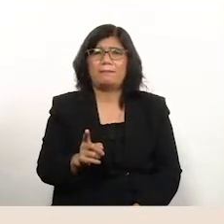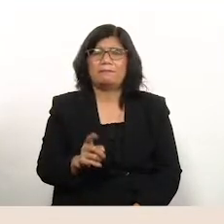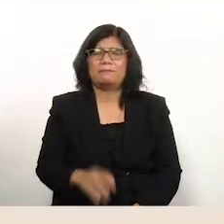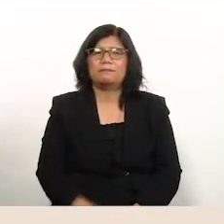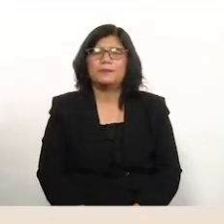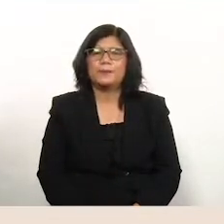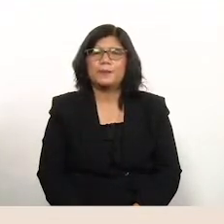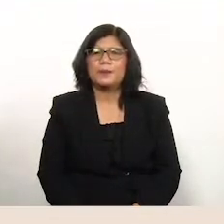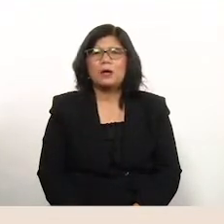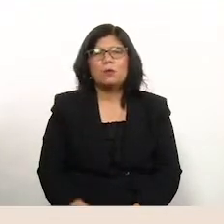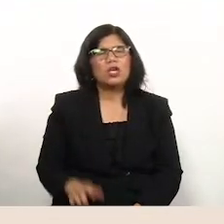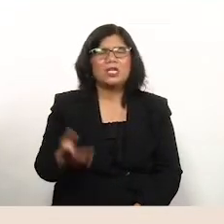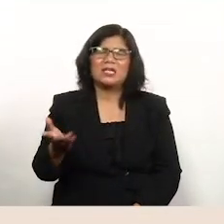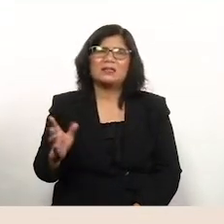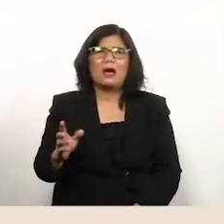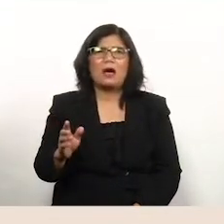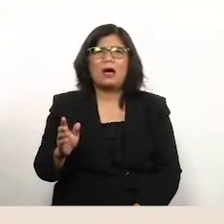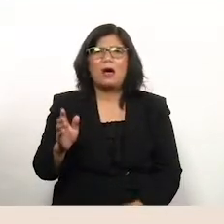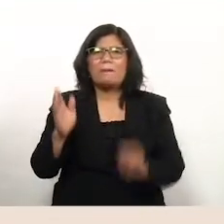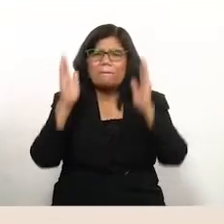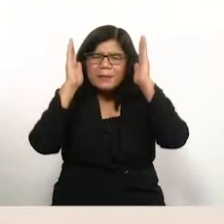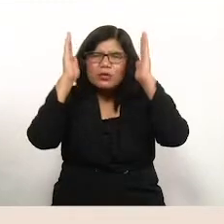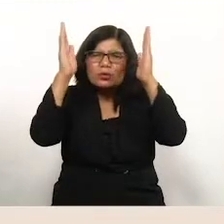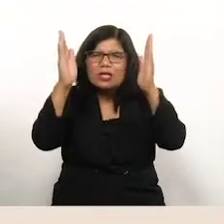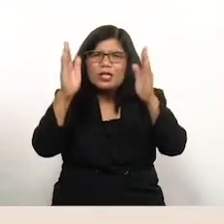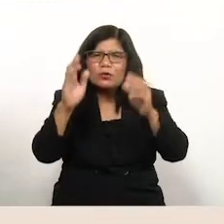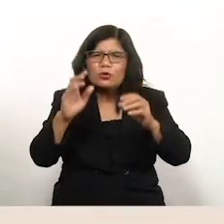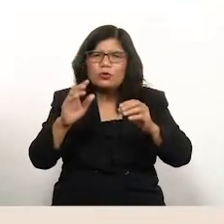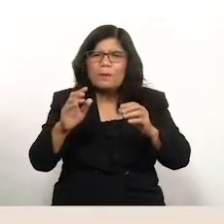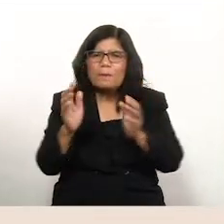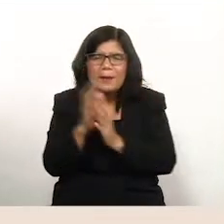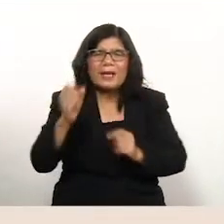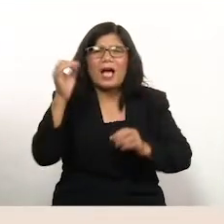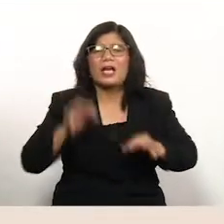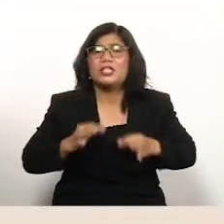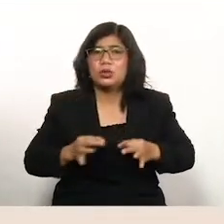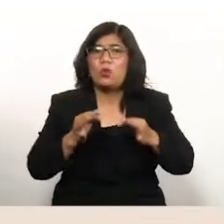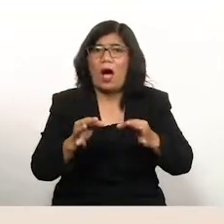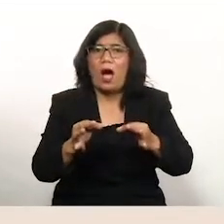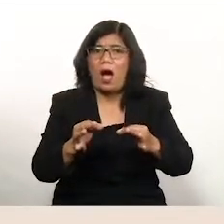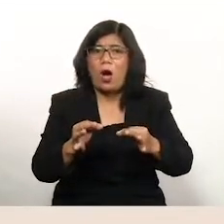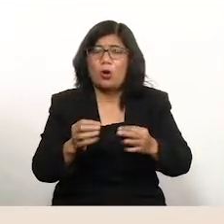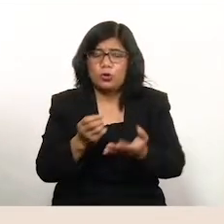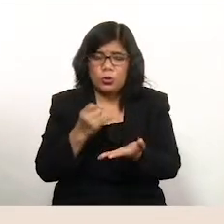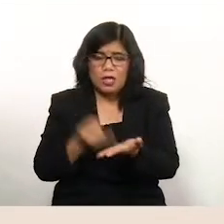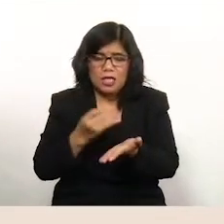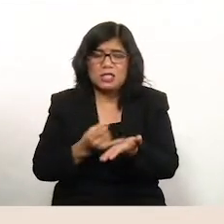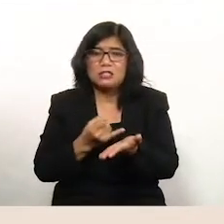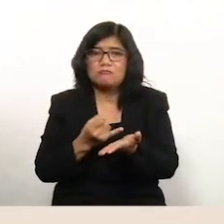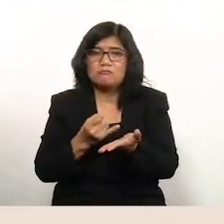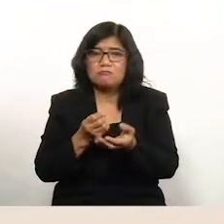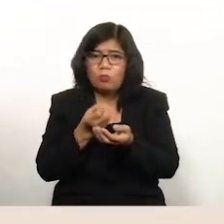Hai pakai spageti kita sudah mulai peduli untuk memenangkan jiwa-jiwa Ya udah mengabarkan